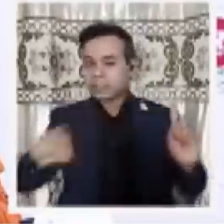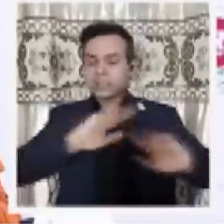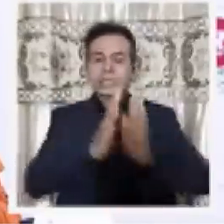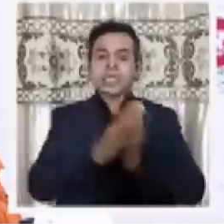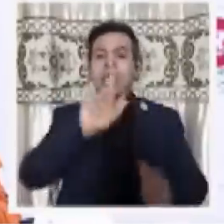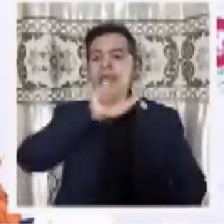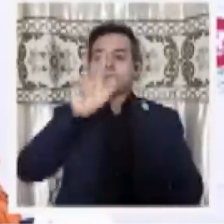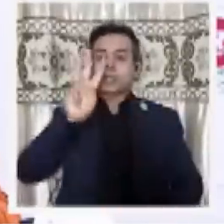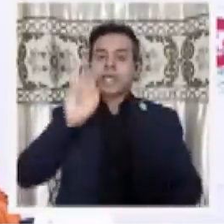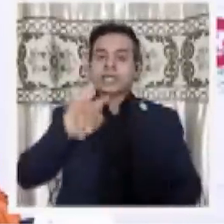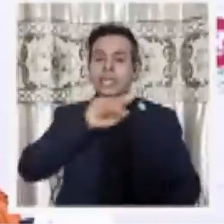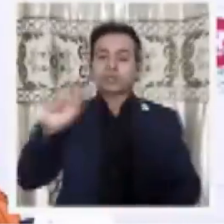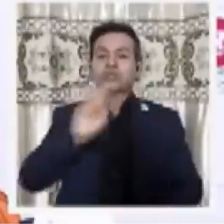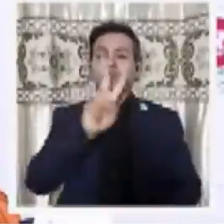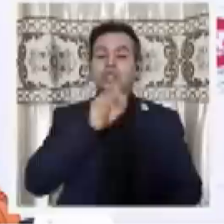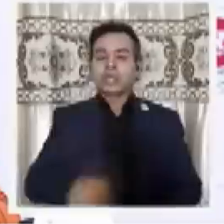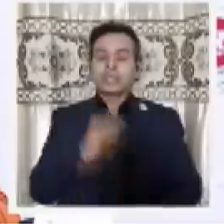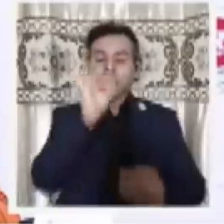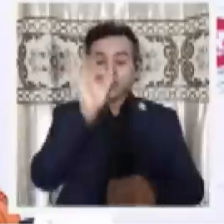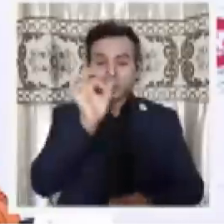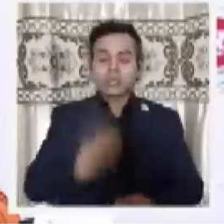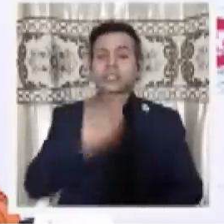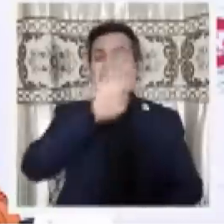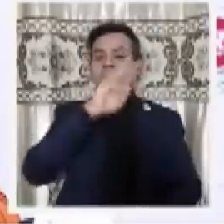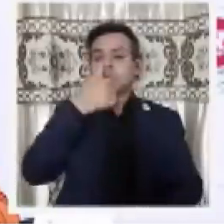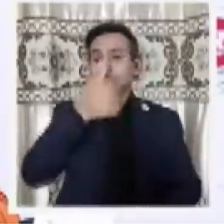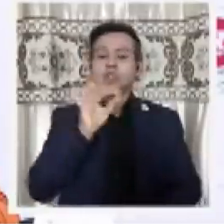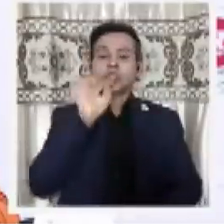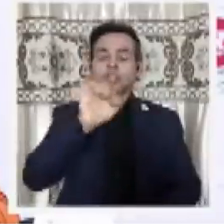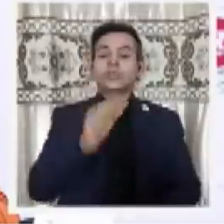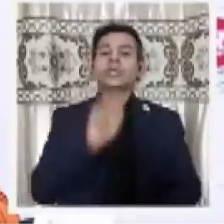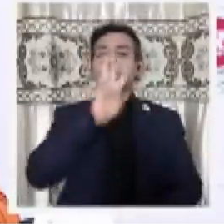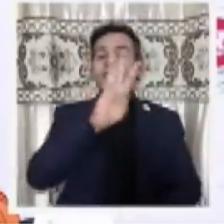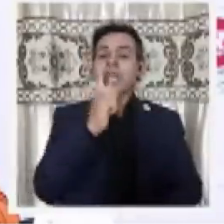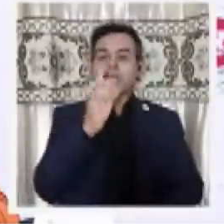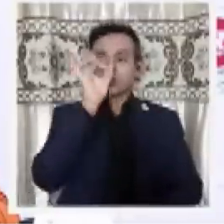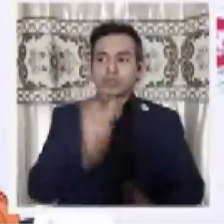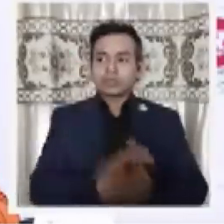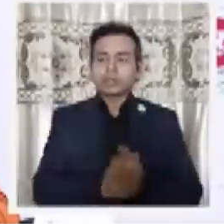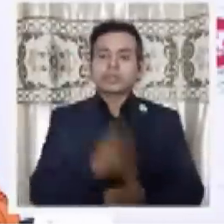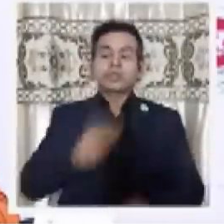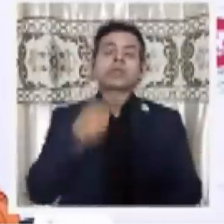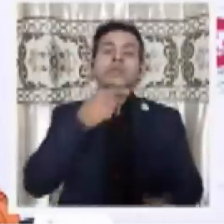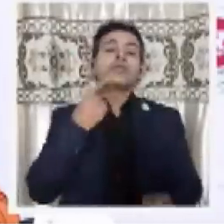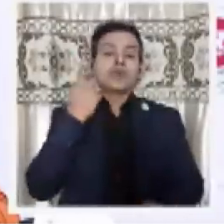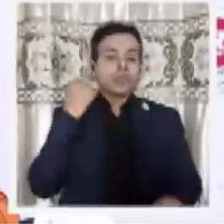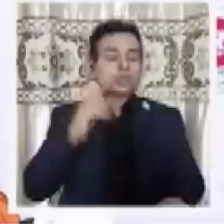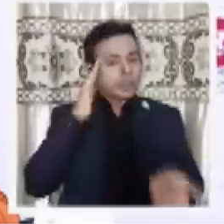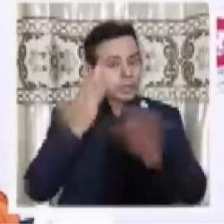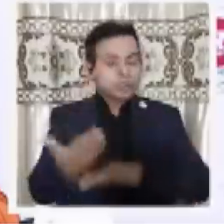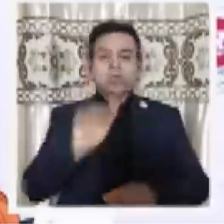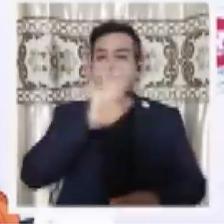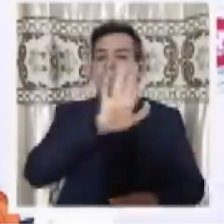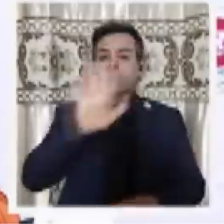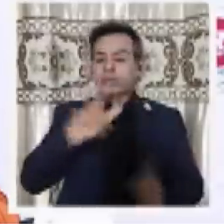19.31%। 24 ঘন্টায় সুস্থ হয়েছেন 1,953 জন এবং এ পর্যন্ত 78,102 জন। শনাক্ত বিবেচনায়